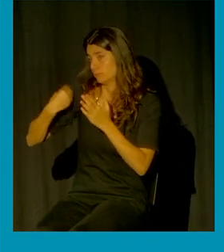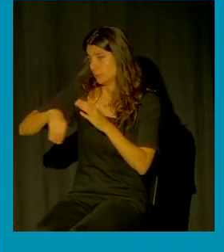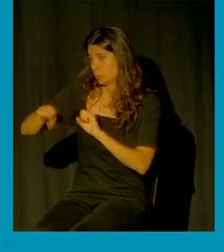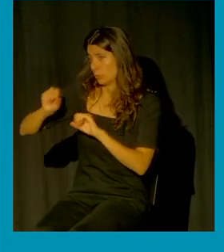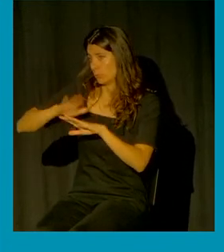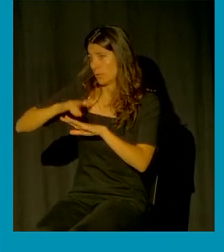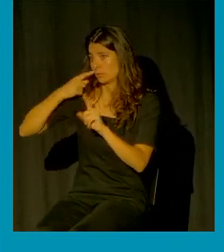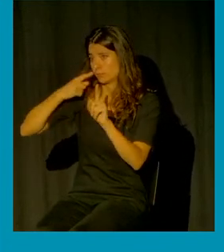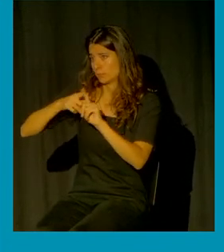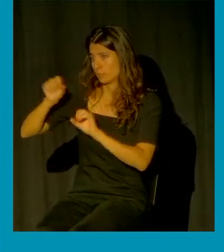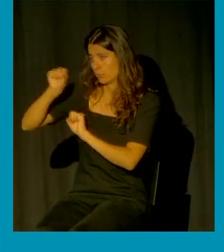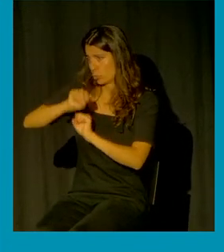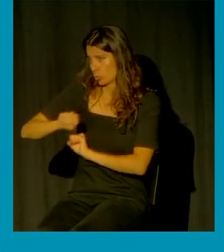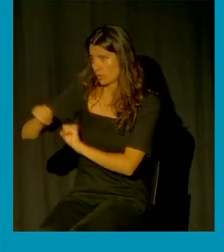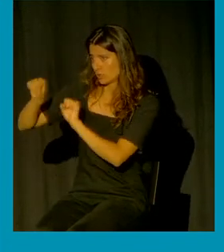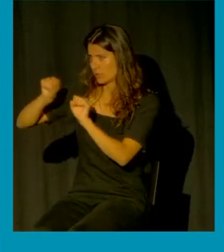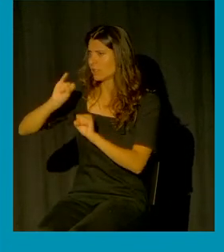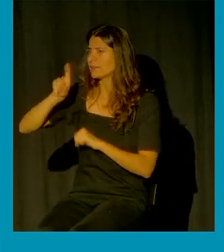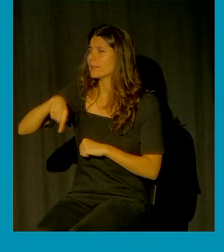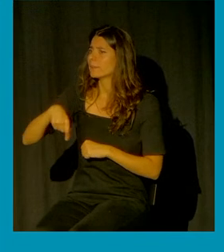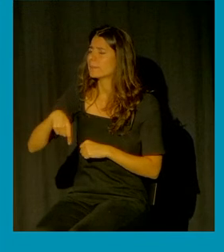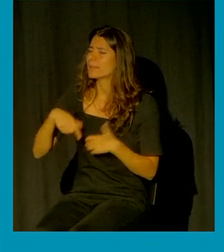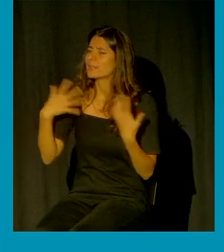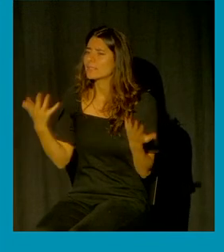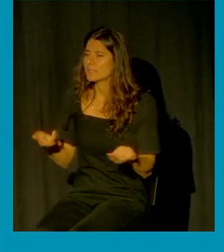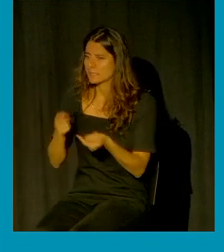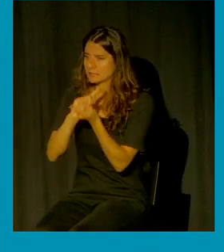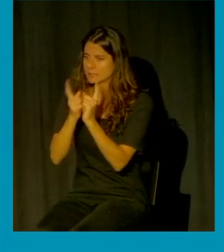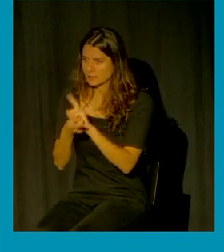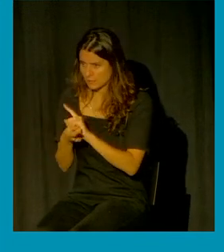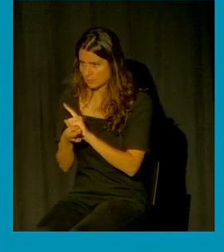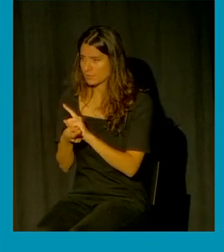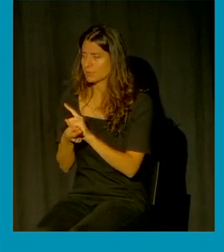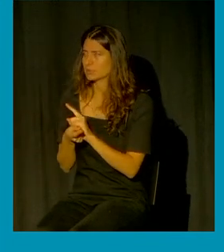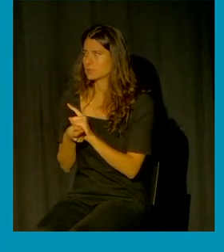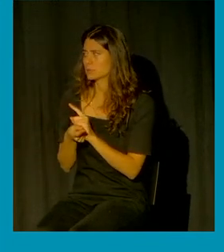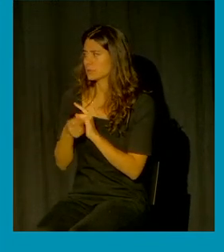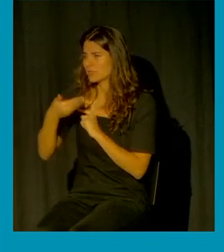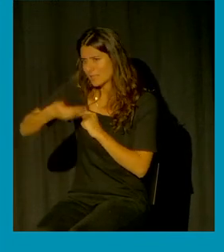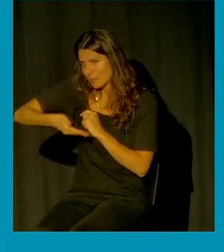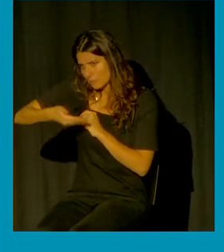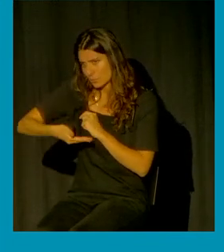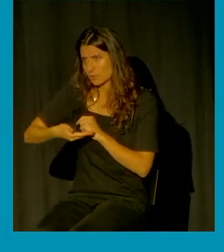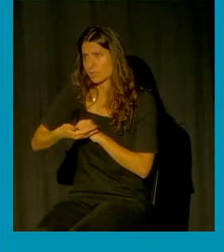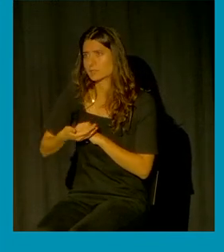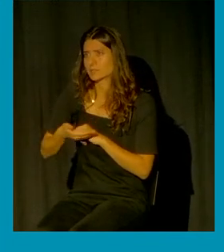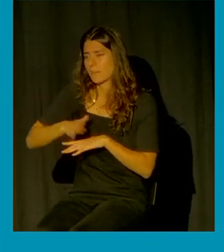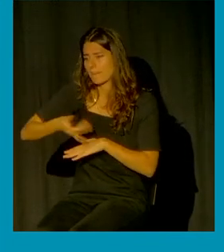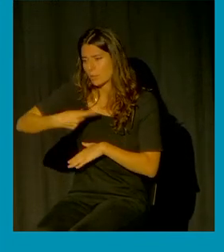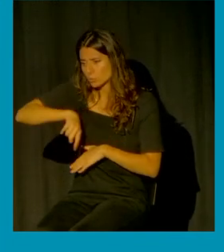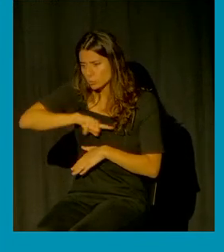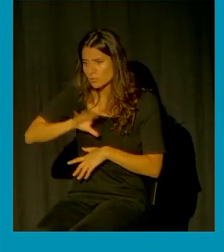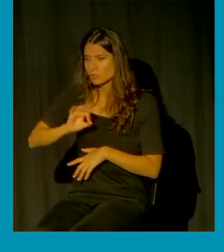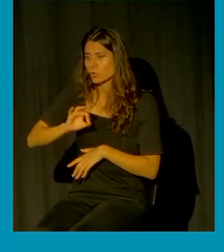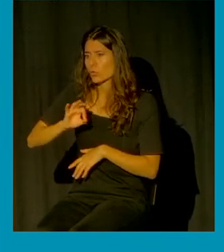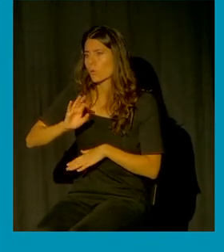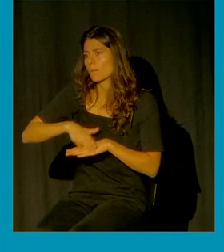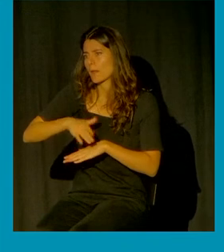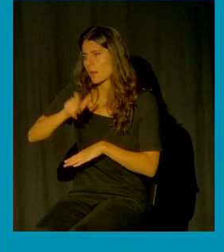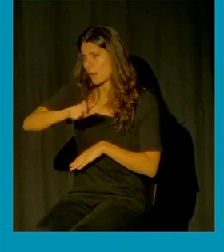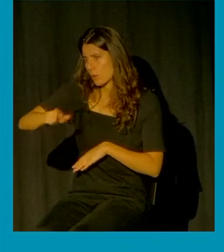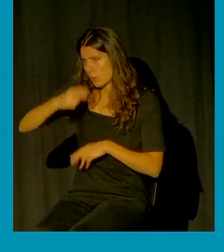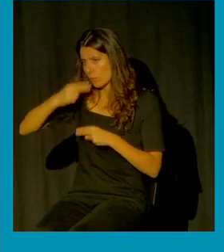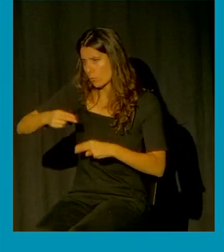d'alguna manera quins canvis genera o quins canvis de rellevància per nosaltres pel públic pel dia a dia per la quotidianitat